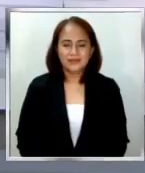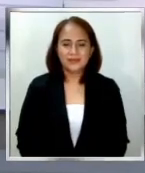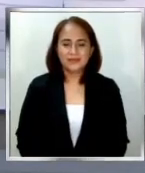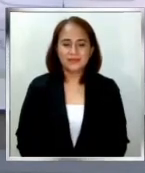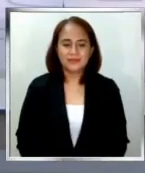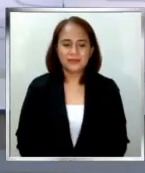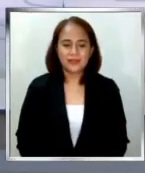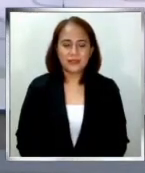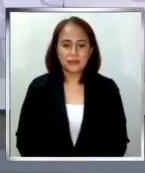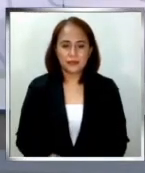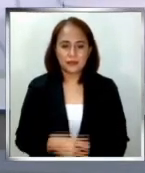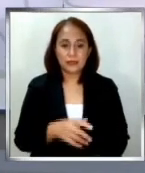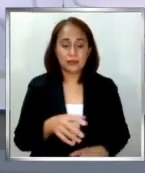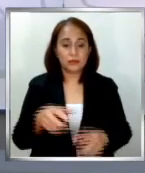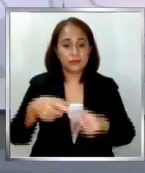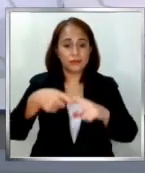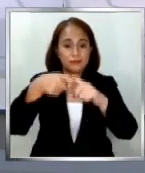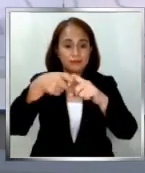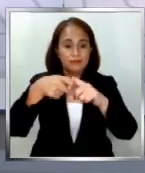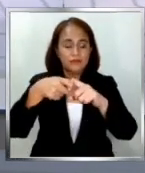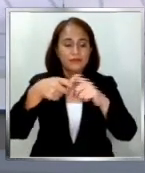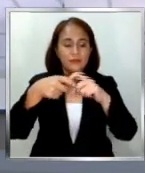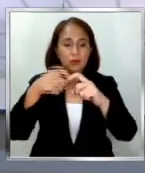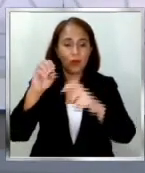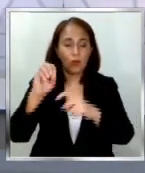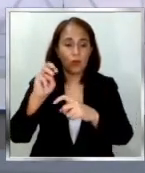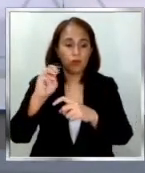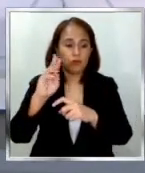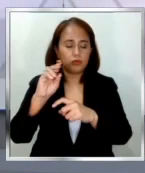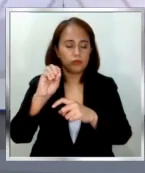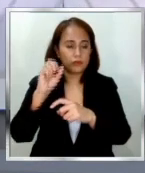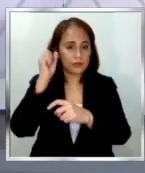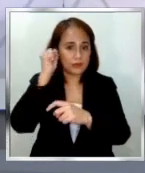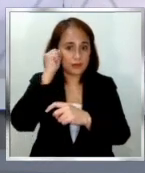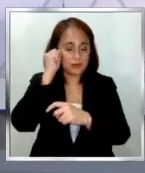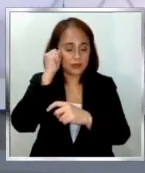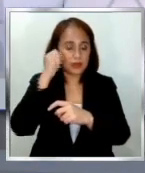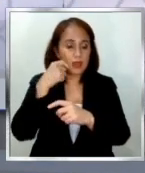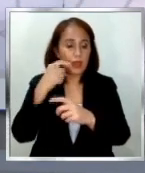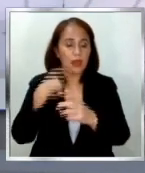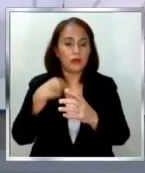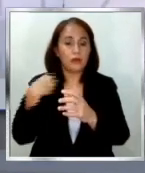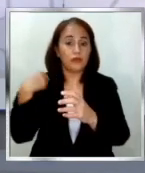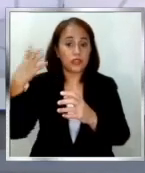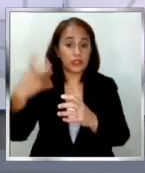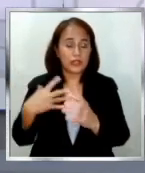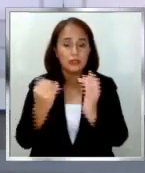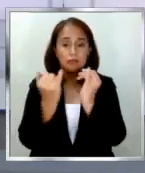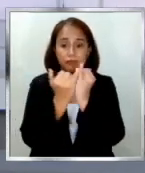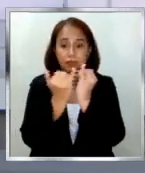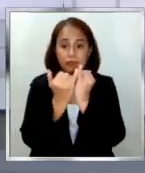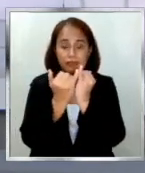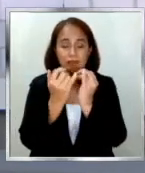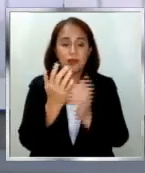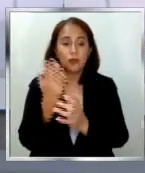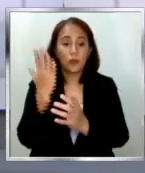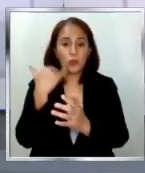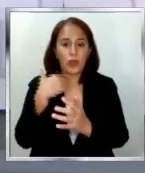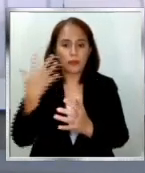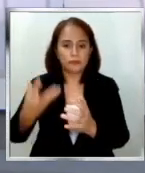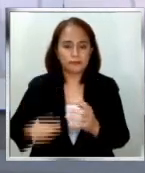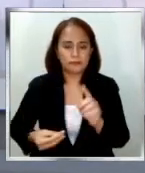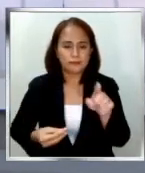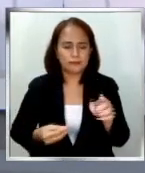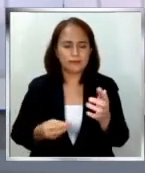Pinasususpinde ni Ombudsman Samuel Martires ang 8 opisyal ng PhilHealth dahil sa maanomalya umanong paglalabas ng